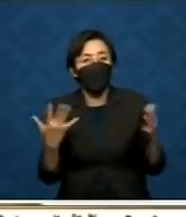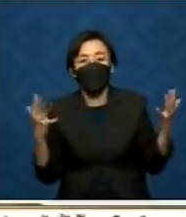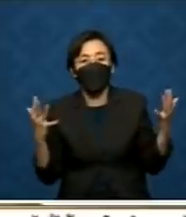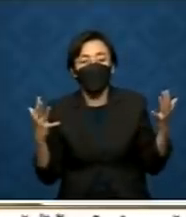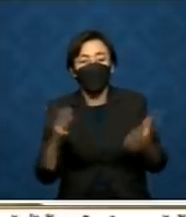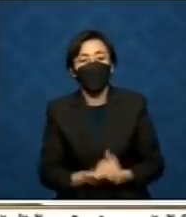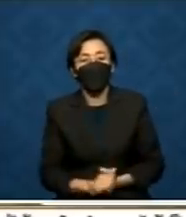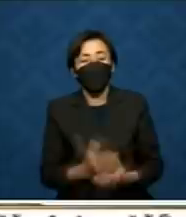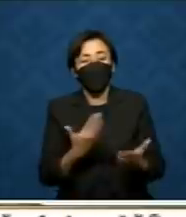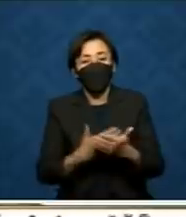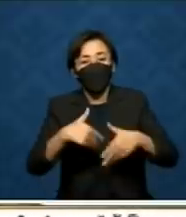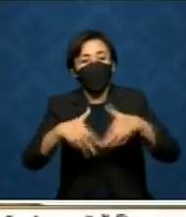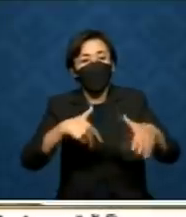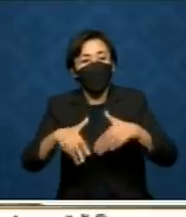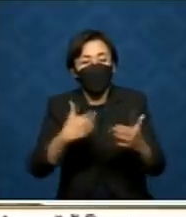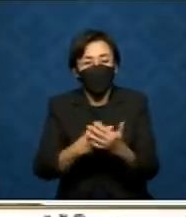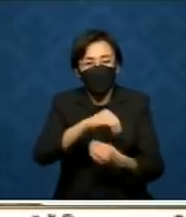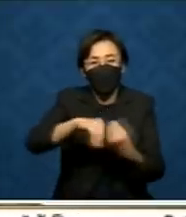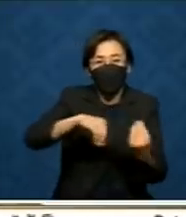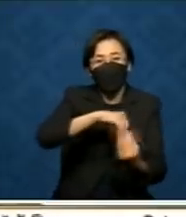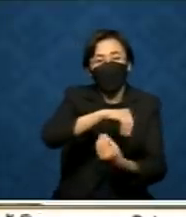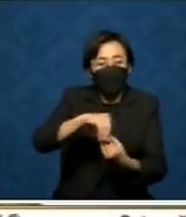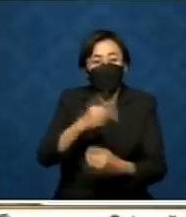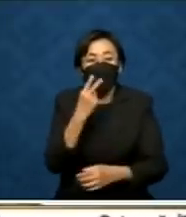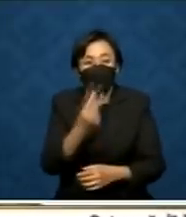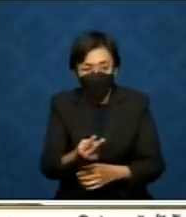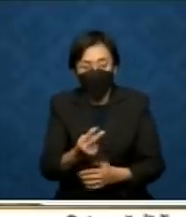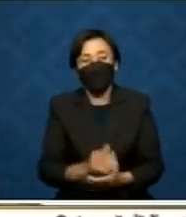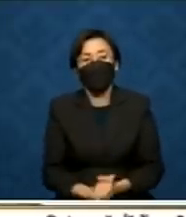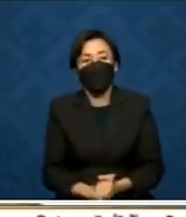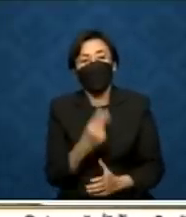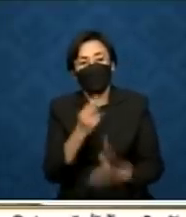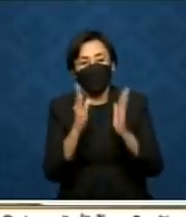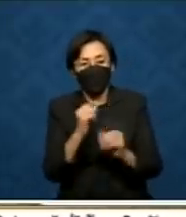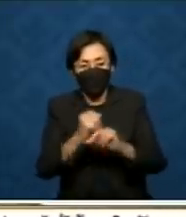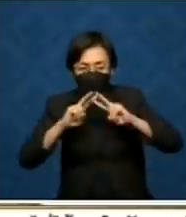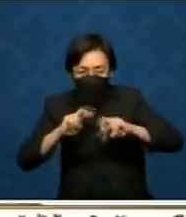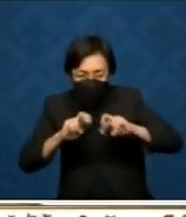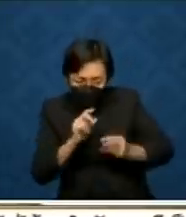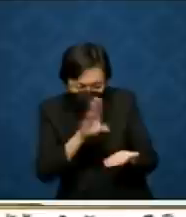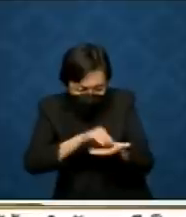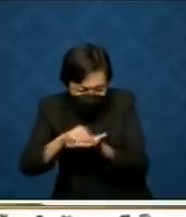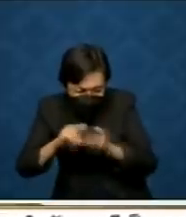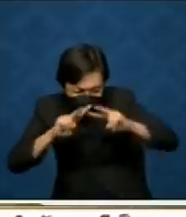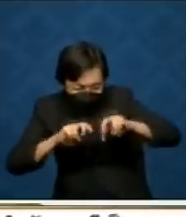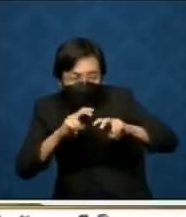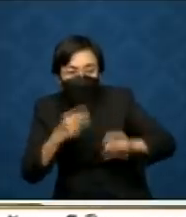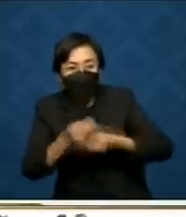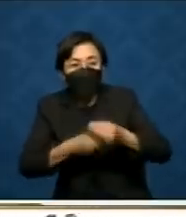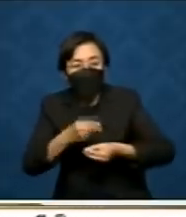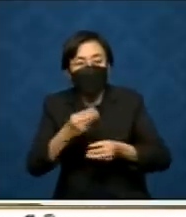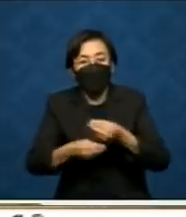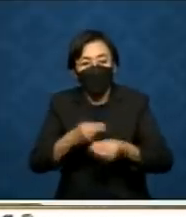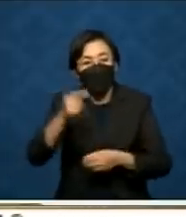เงินในชุมชนที่เหมือนกันสัมพัทธ์นะท่านไปดูเลยนะต้องไปผิดมีนักวิจัยเขาไปวิจัยเยอะไปดูตลาดนัดโคกระบือ